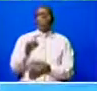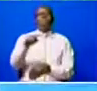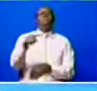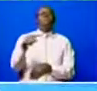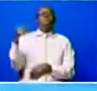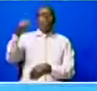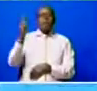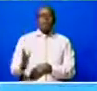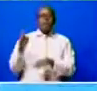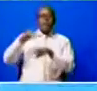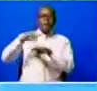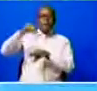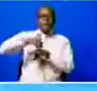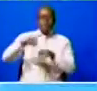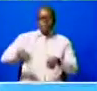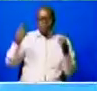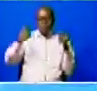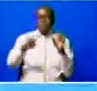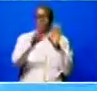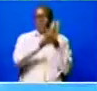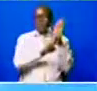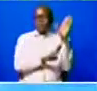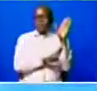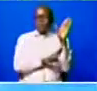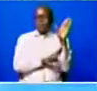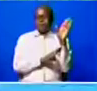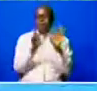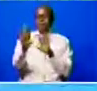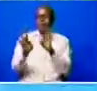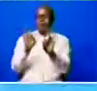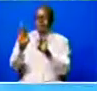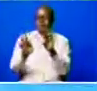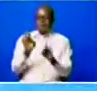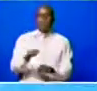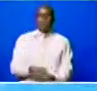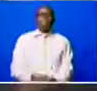Sonko alikiuka utaratibu wa na kanuni za uteuzi.